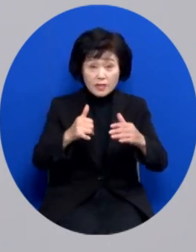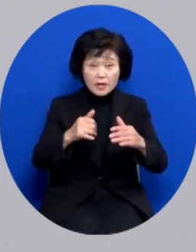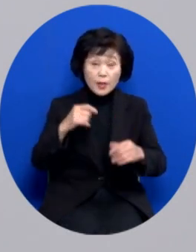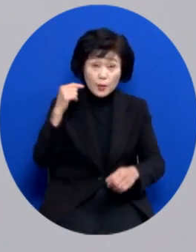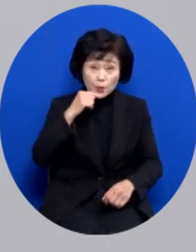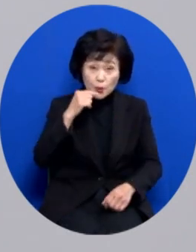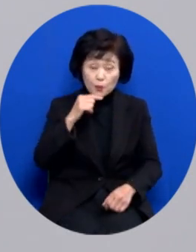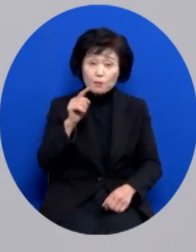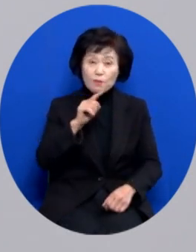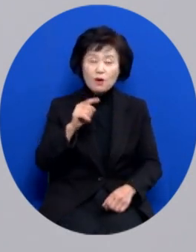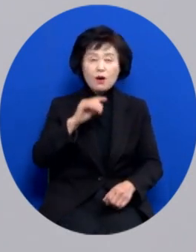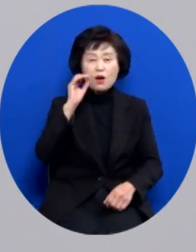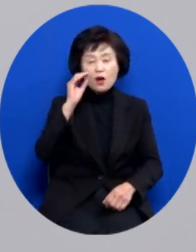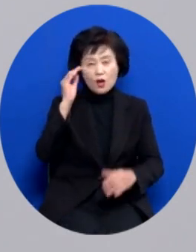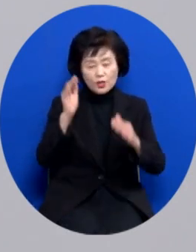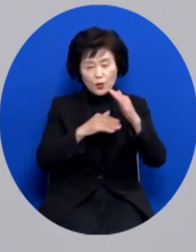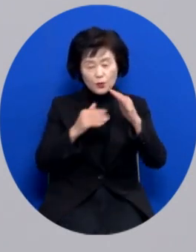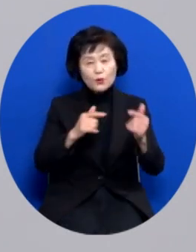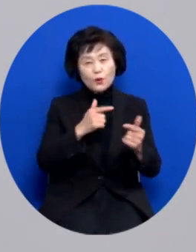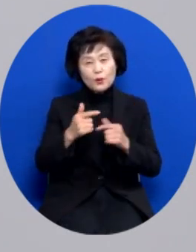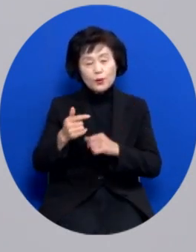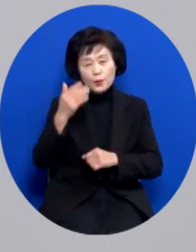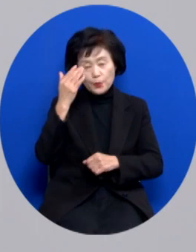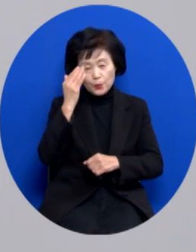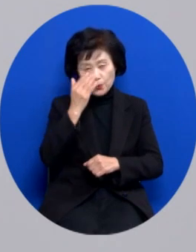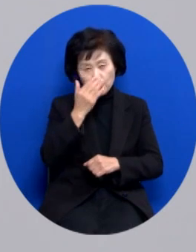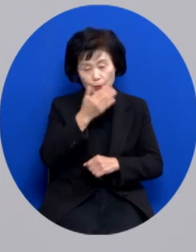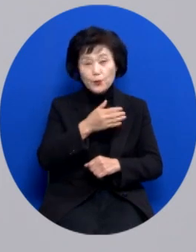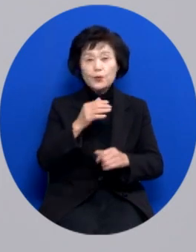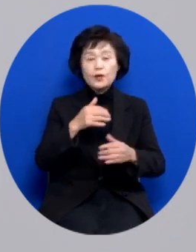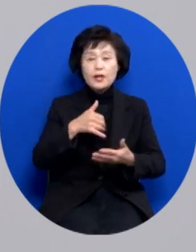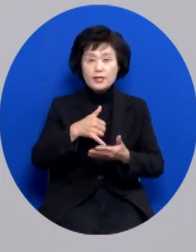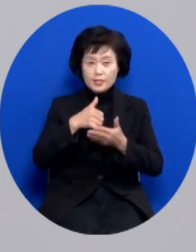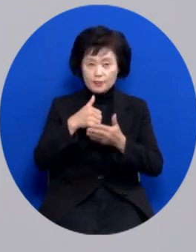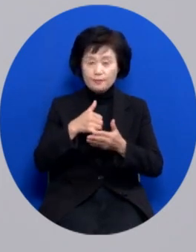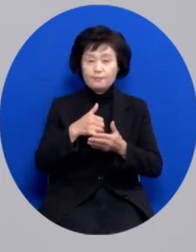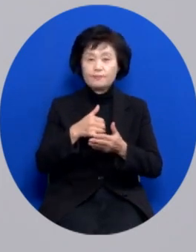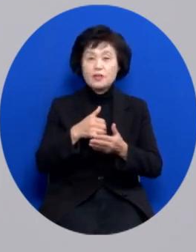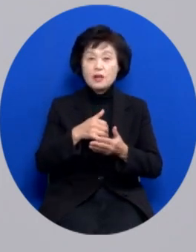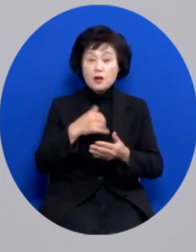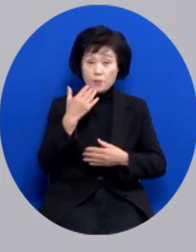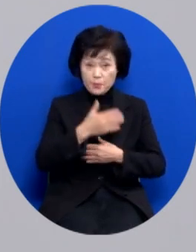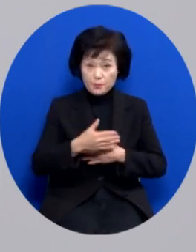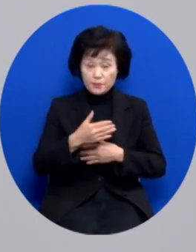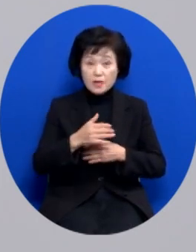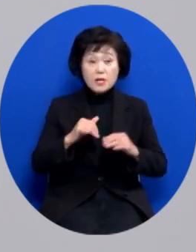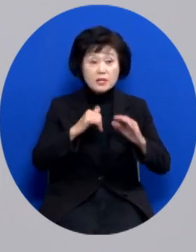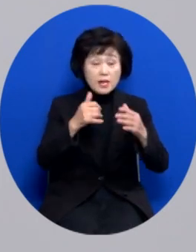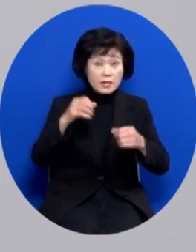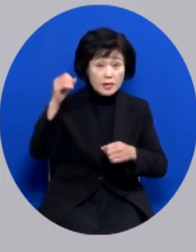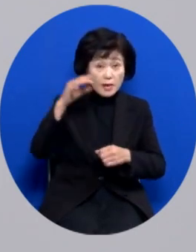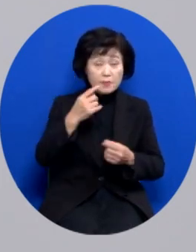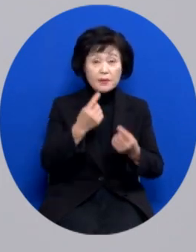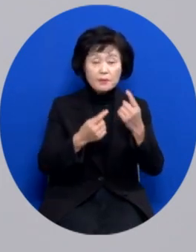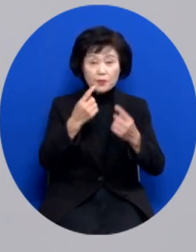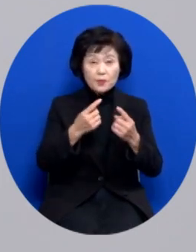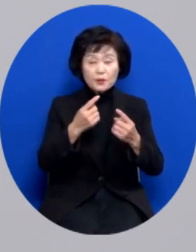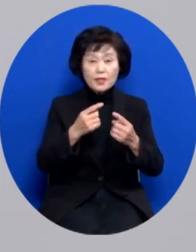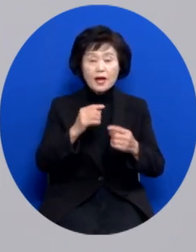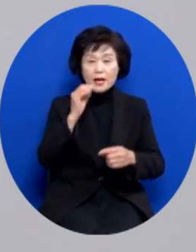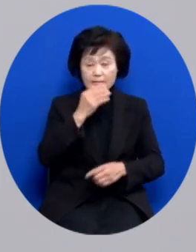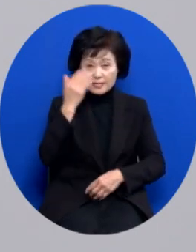소금은 성도의 성결한 성품입니다. 착한 행실의 세상의 빛보다